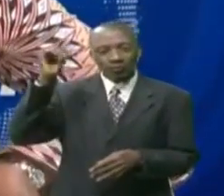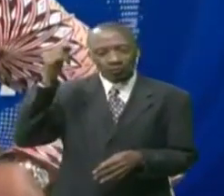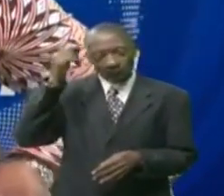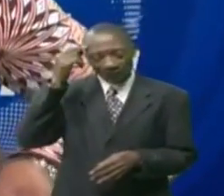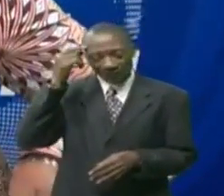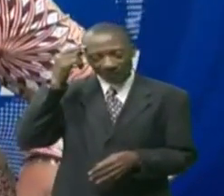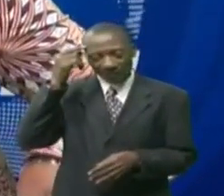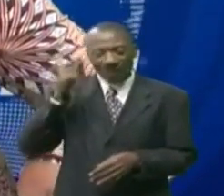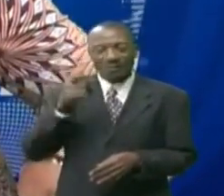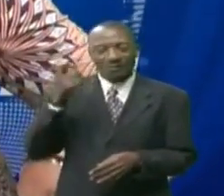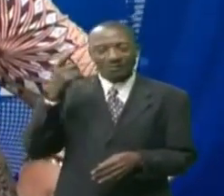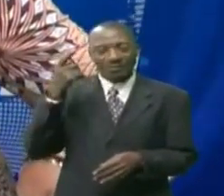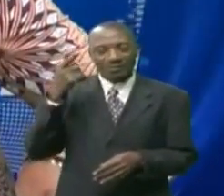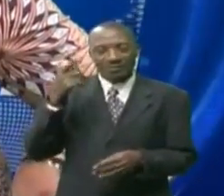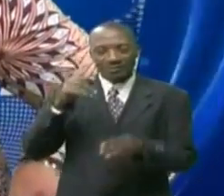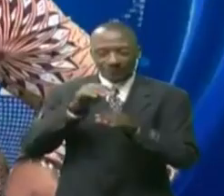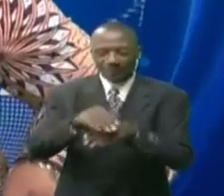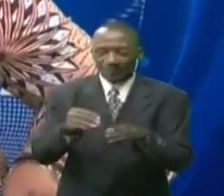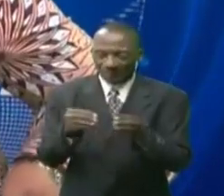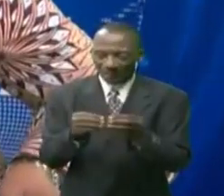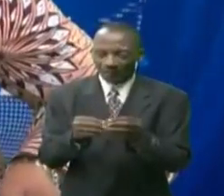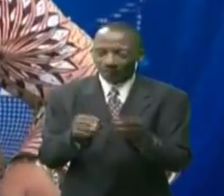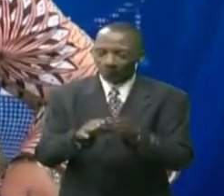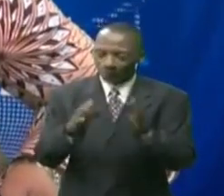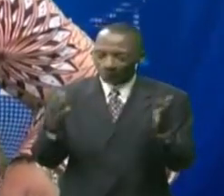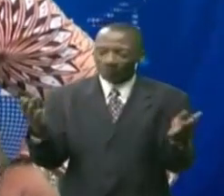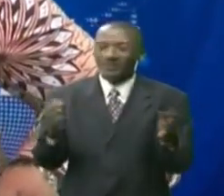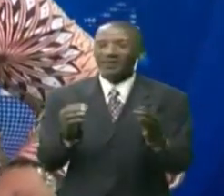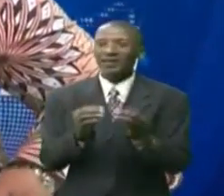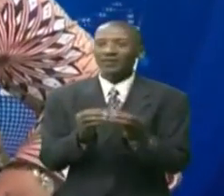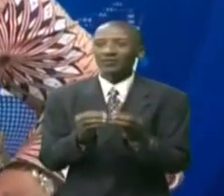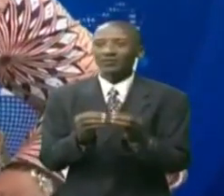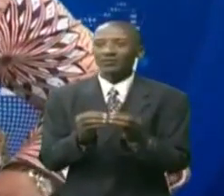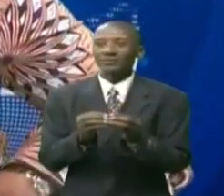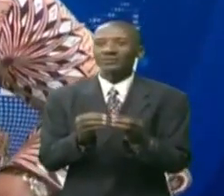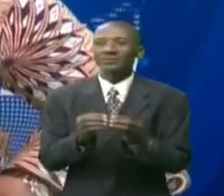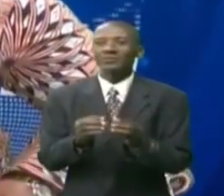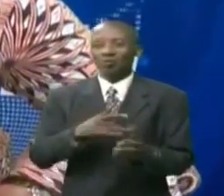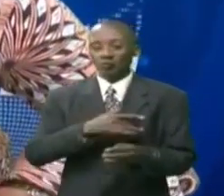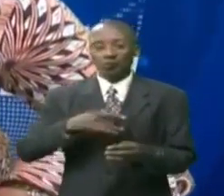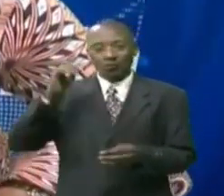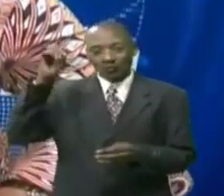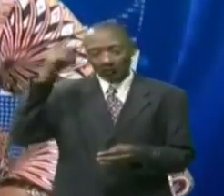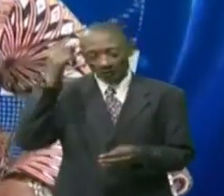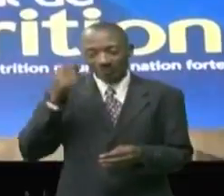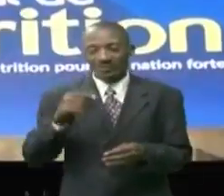qui souvent sauvent de vie, surtout pour les enfants. Luzène Sakala Malaza.